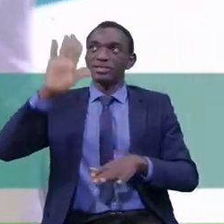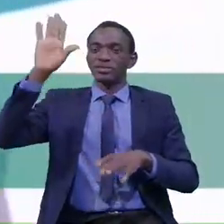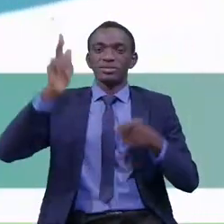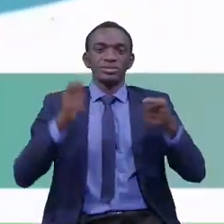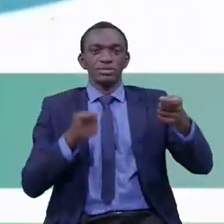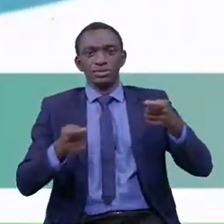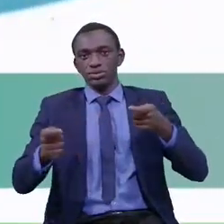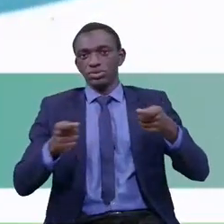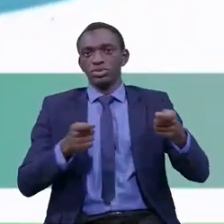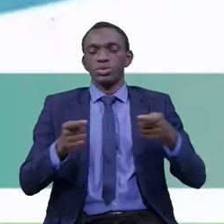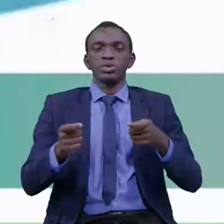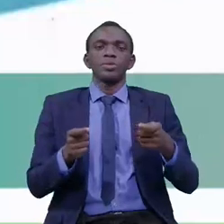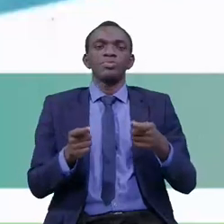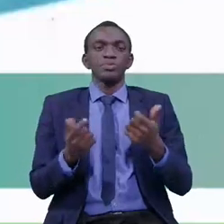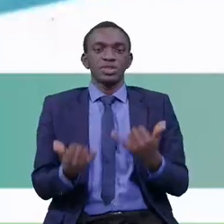royauté.